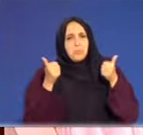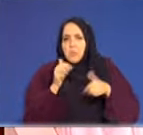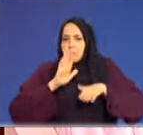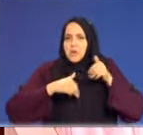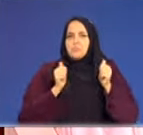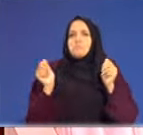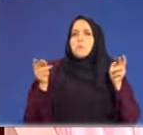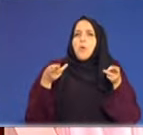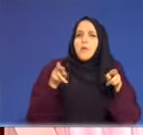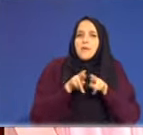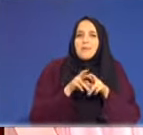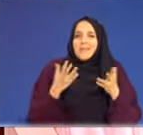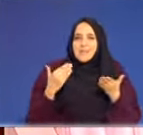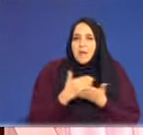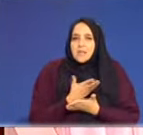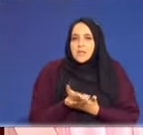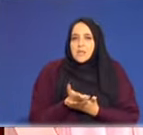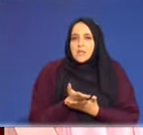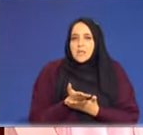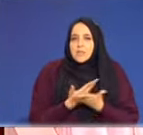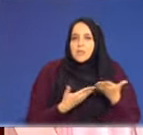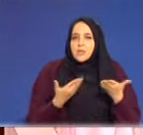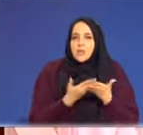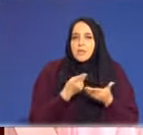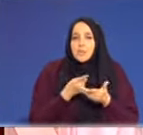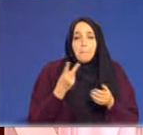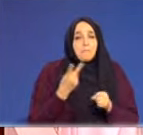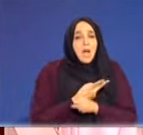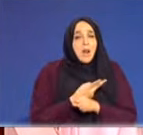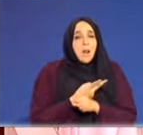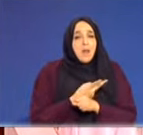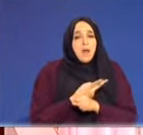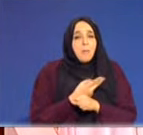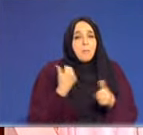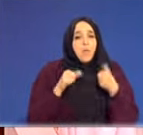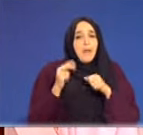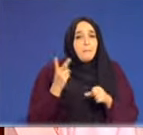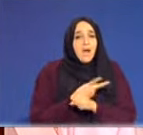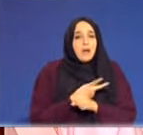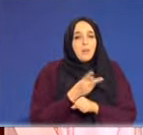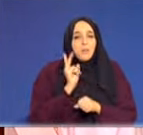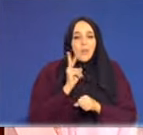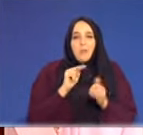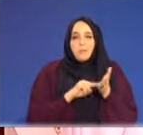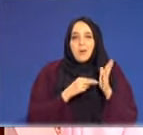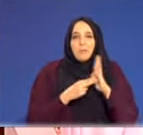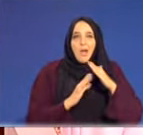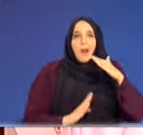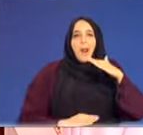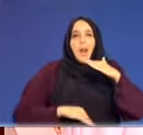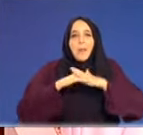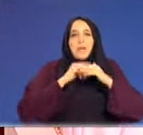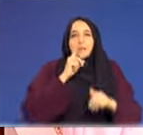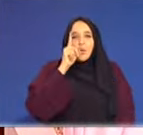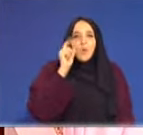يبارك، ماذا حصل؟ هذا نموذج سيء. سيء، نعم. لماذا؟ لأنه لم يراعي هذه القاعدة.